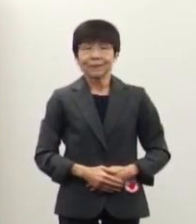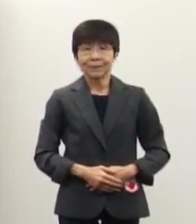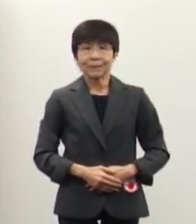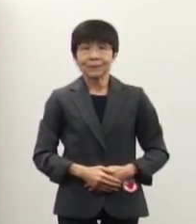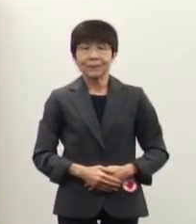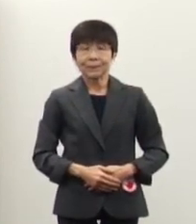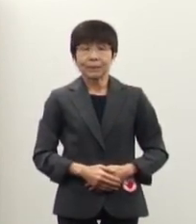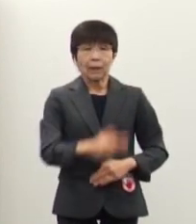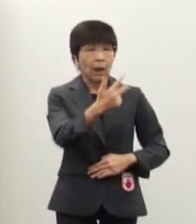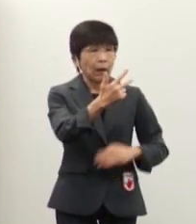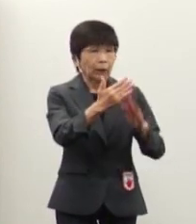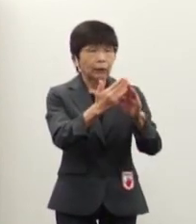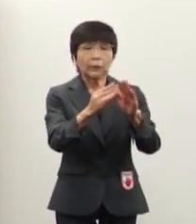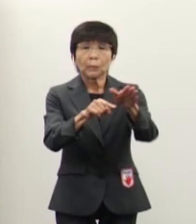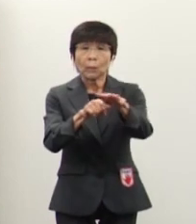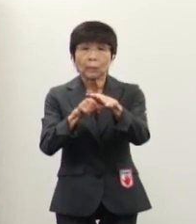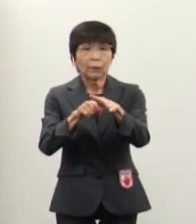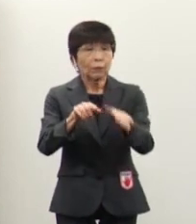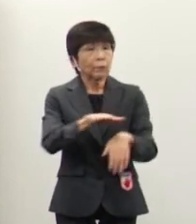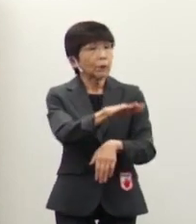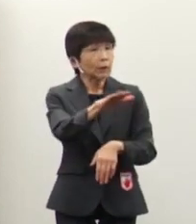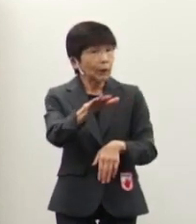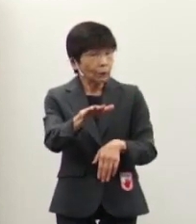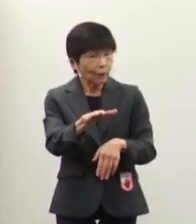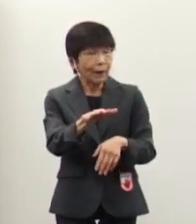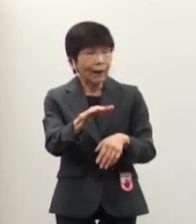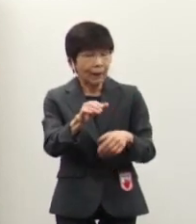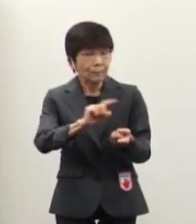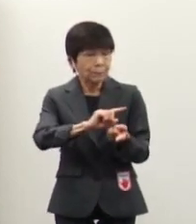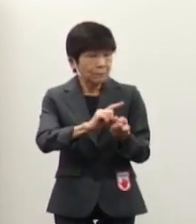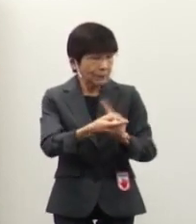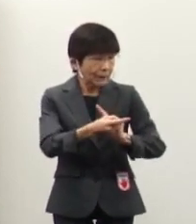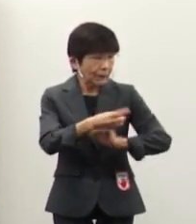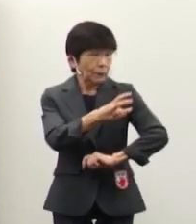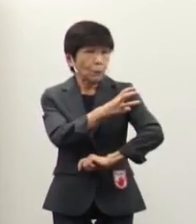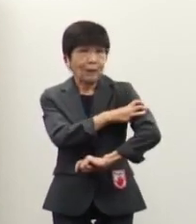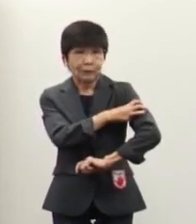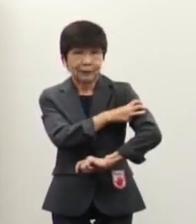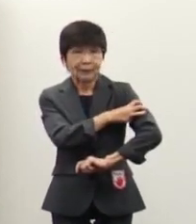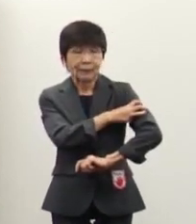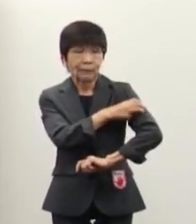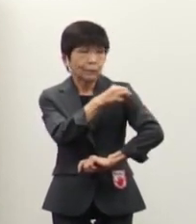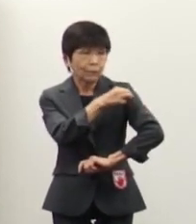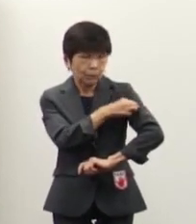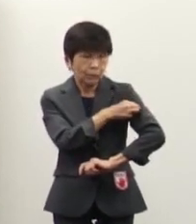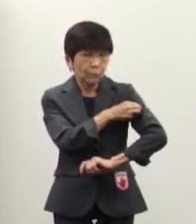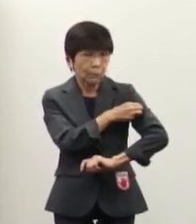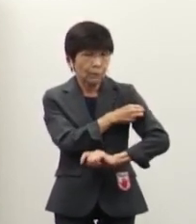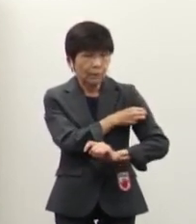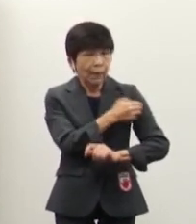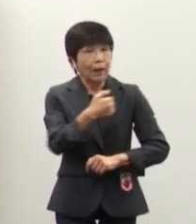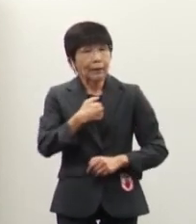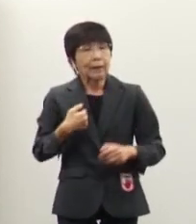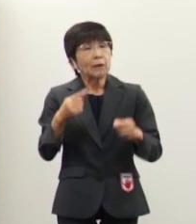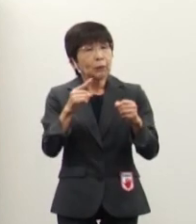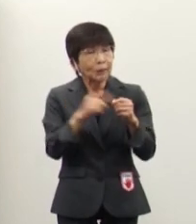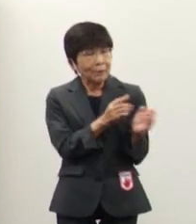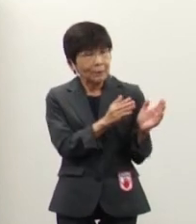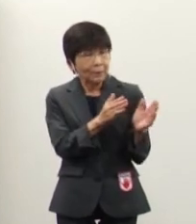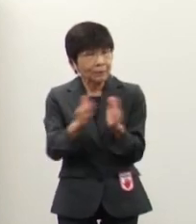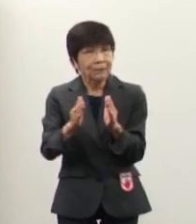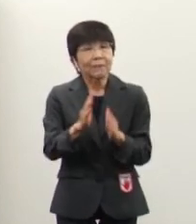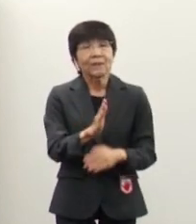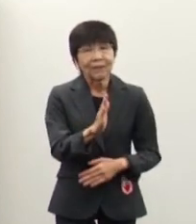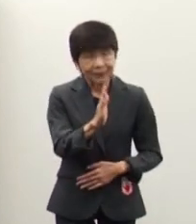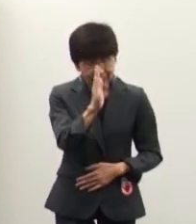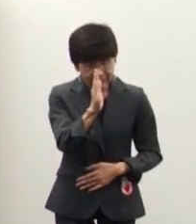また各市町村におかれましては新たなワクチン接種開始に向けまして万全の体制構築を何卒よろしくお願い申し上げます